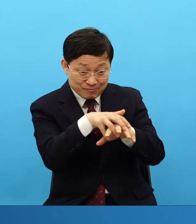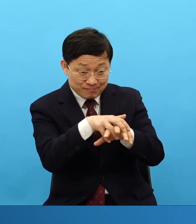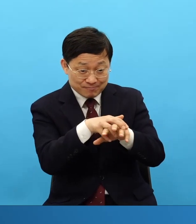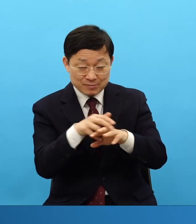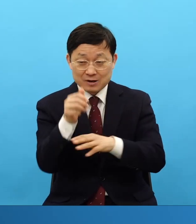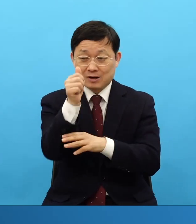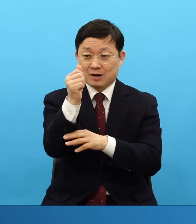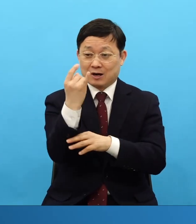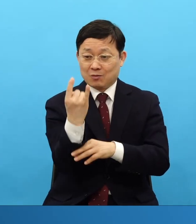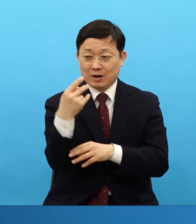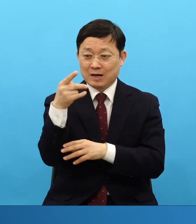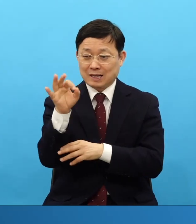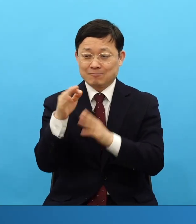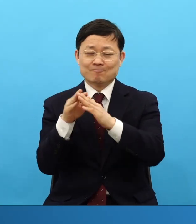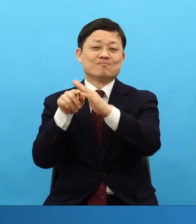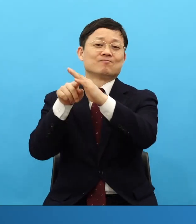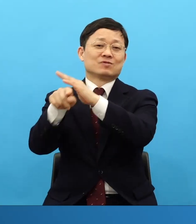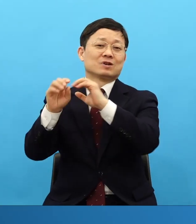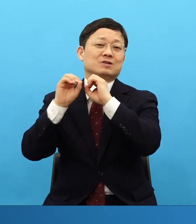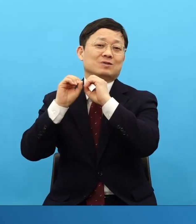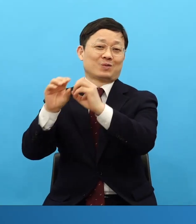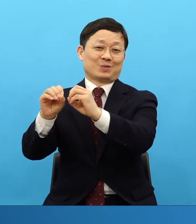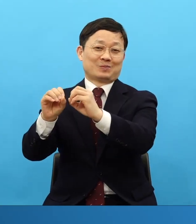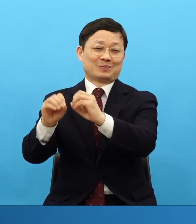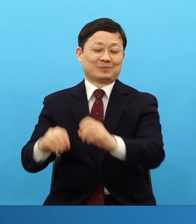synagogue. 요때에